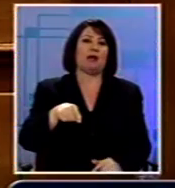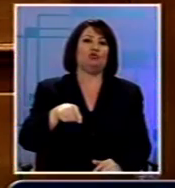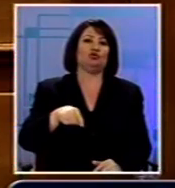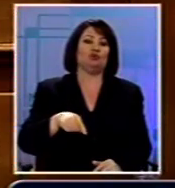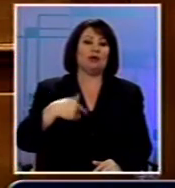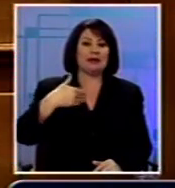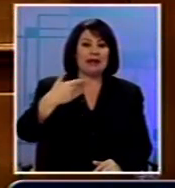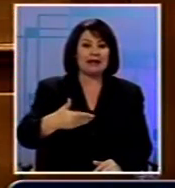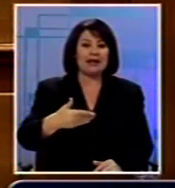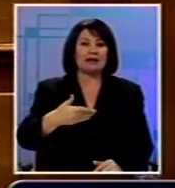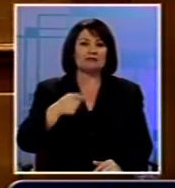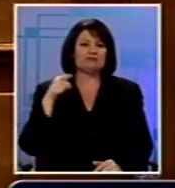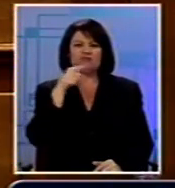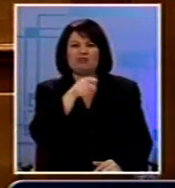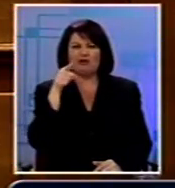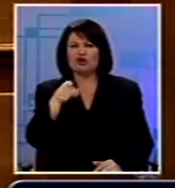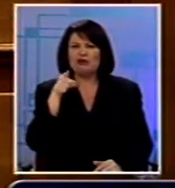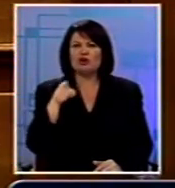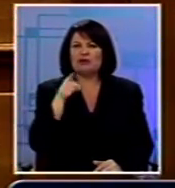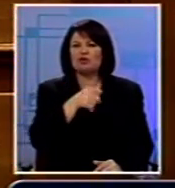κάθε τόσο στοχοποιείτε κόσμο.